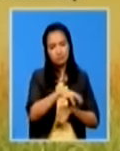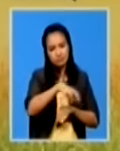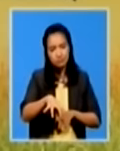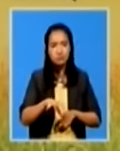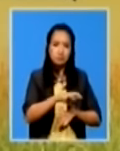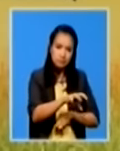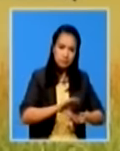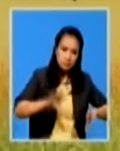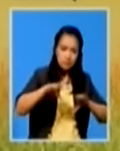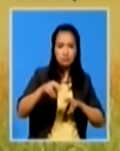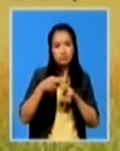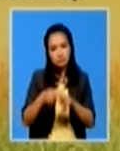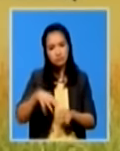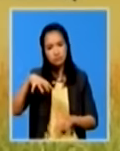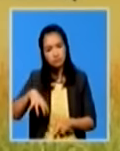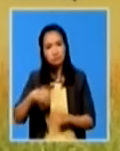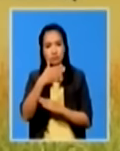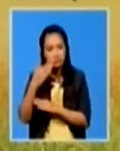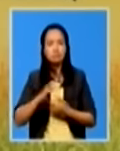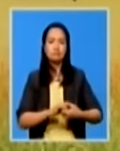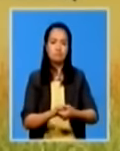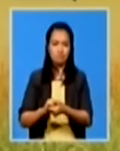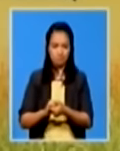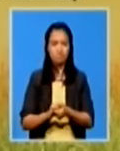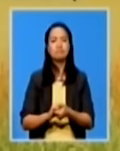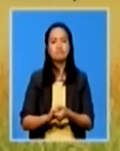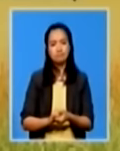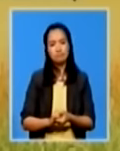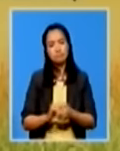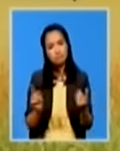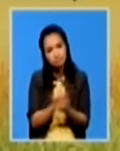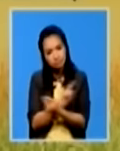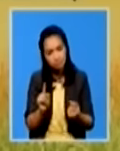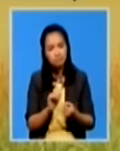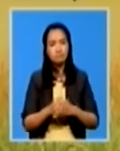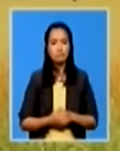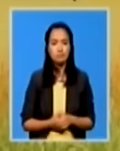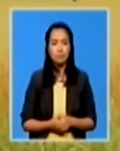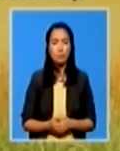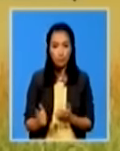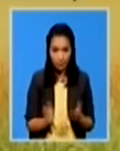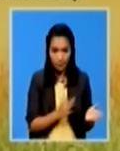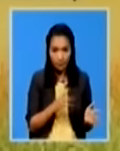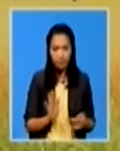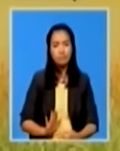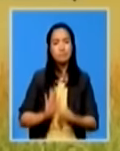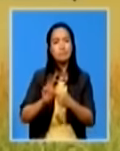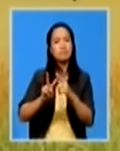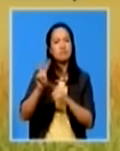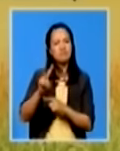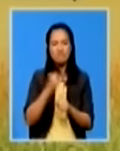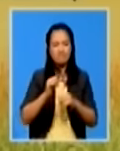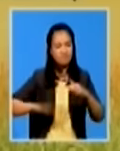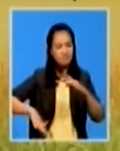าคเอกชนองค์การนานาชาตินะครับและภาคประชาสังคมตัวอย่างที่2เรื่องไม่สำเร็